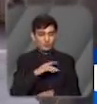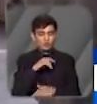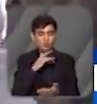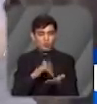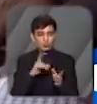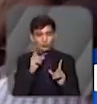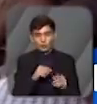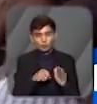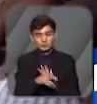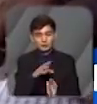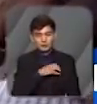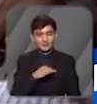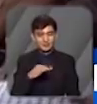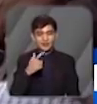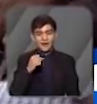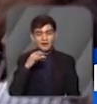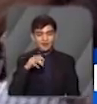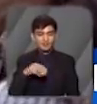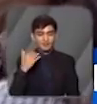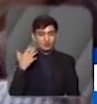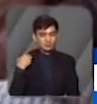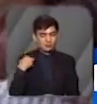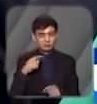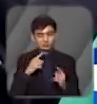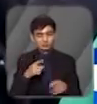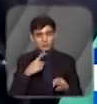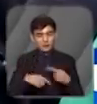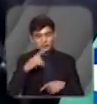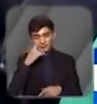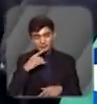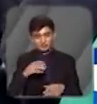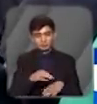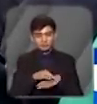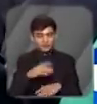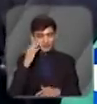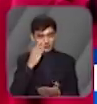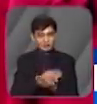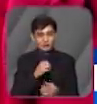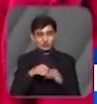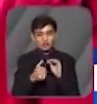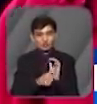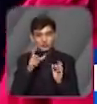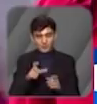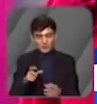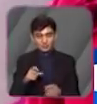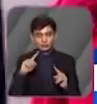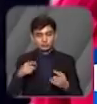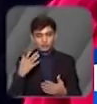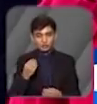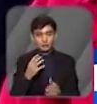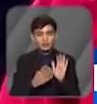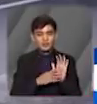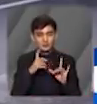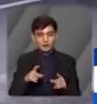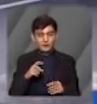ломбард басшысын қазір елге қайтару мәселесі қарастырылып жатыр. Аты шулы іс бойынша бүгінге дейін 16 күдік ұсталған. Тағы 9-ы